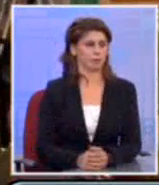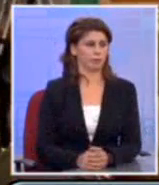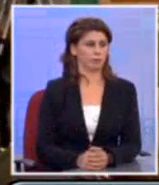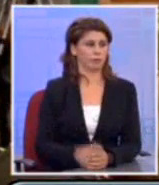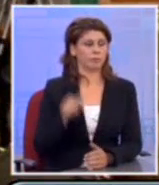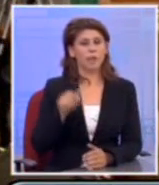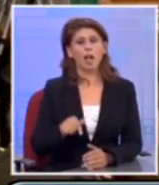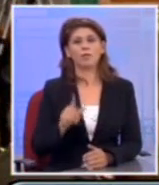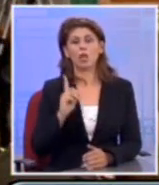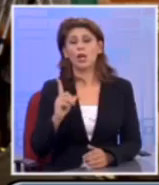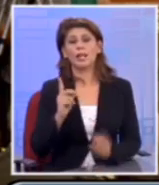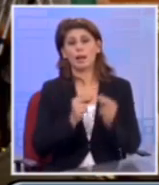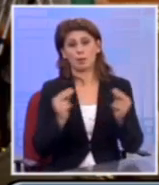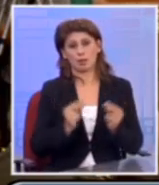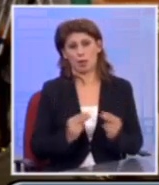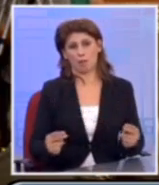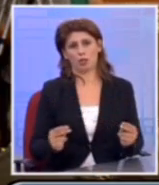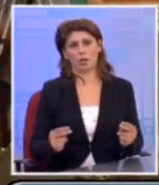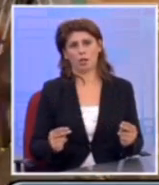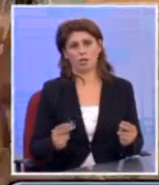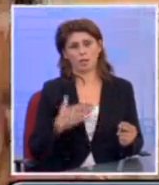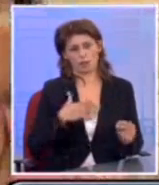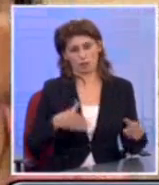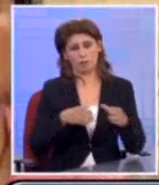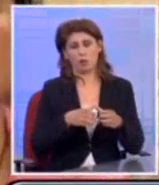Αυτό είναι ένα από τα χωρίσματά μας